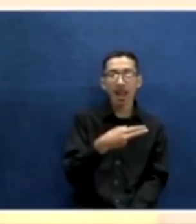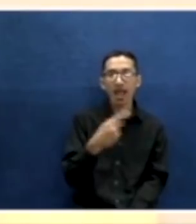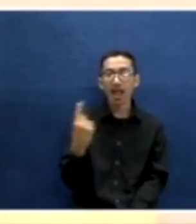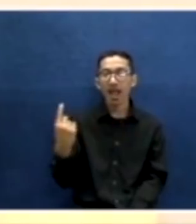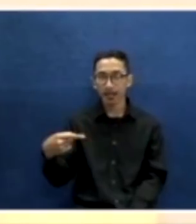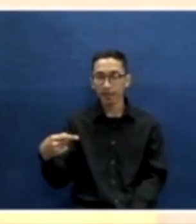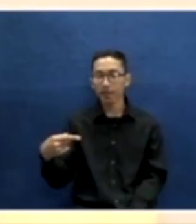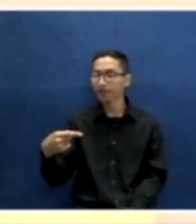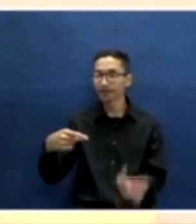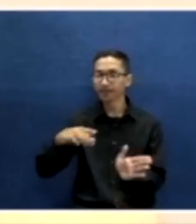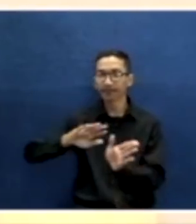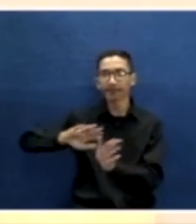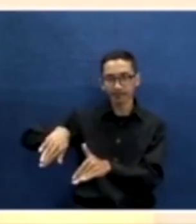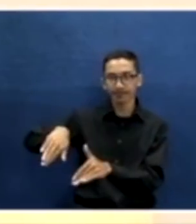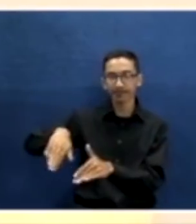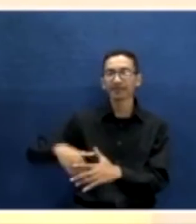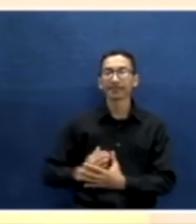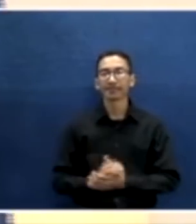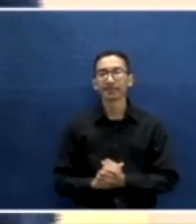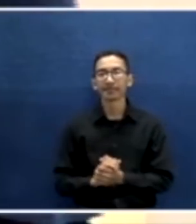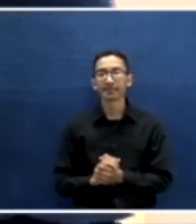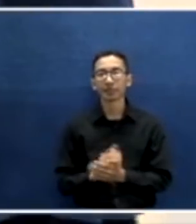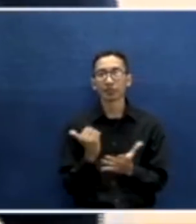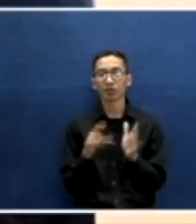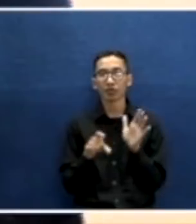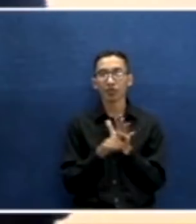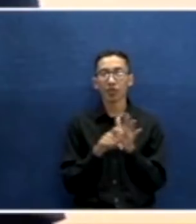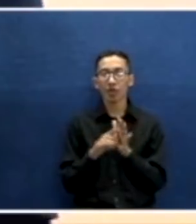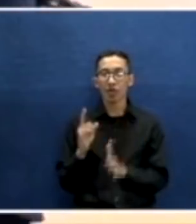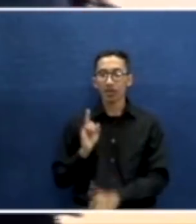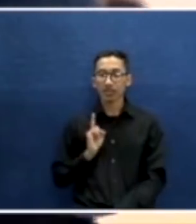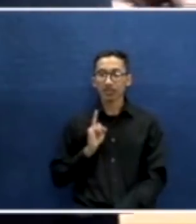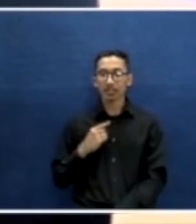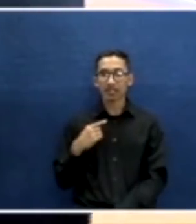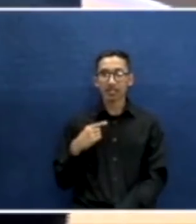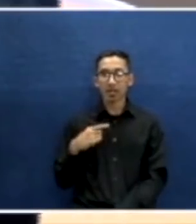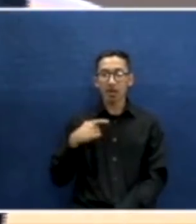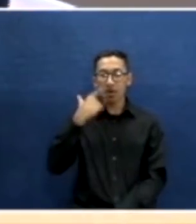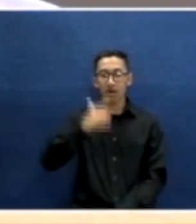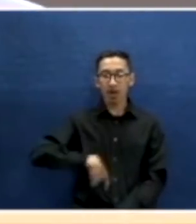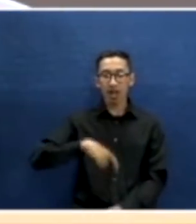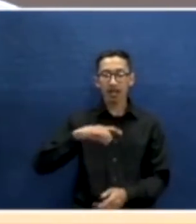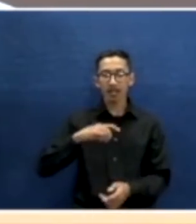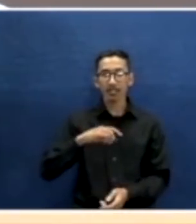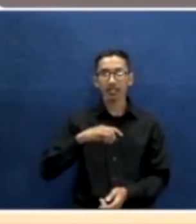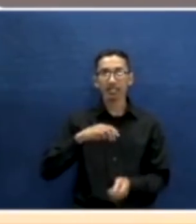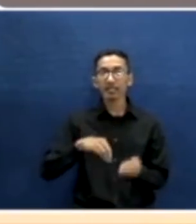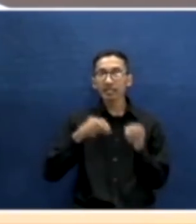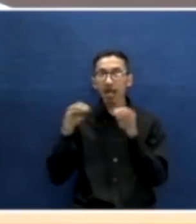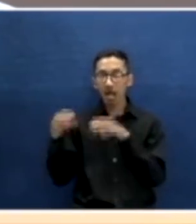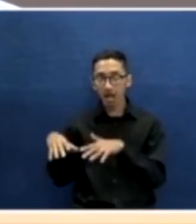yang haram Oh berarti kalau kemudian ada orang hijrah mengganti penampilannya tetapi profesinya dan makanannya